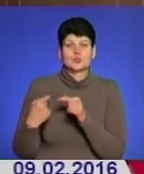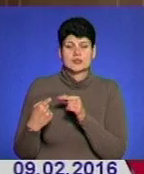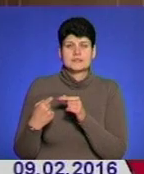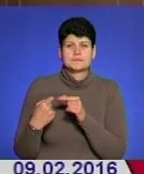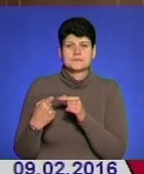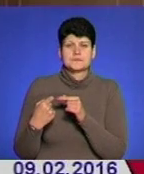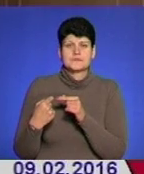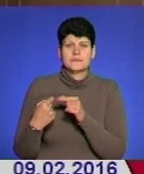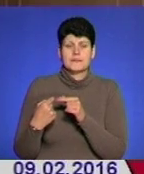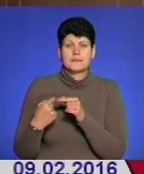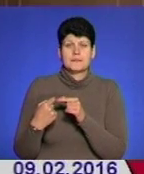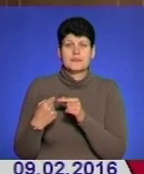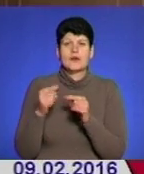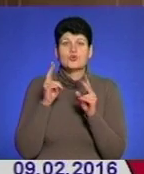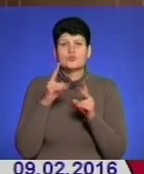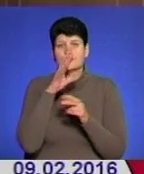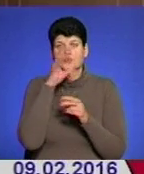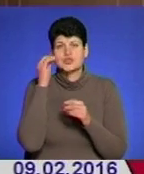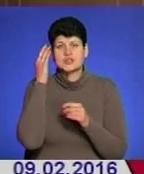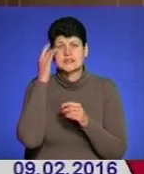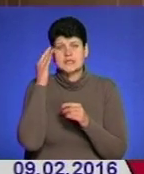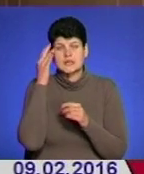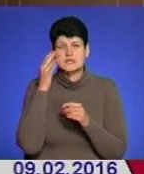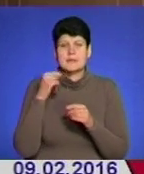ну, кому вночі щось сниться. Хто? Тобто